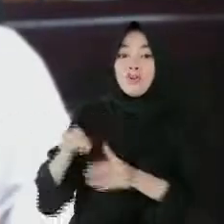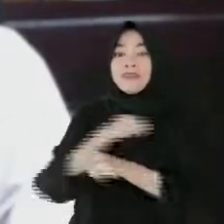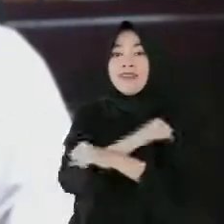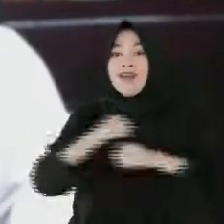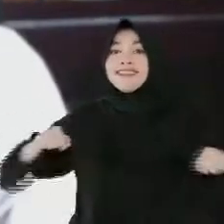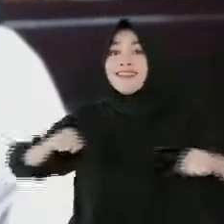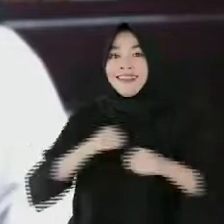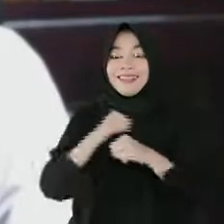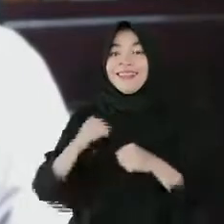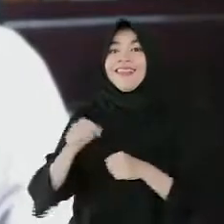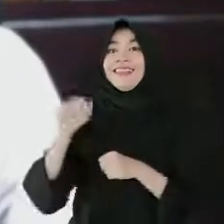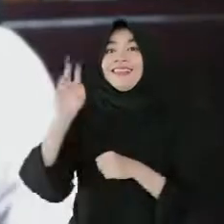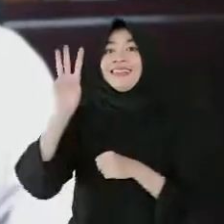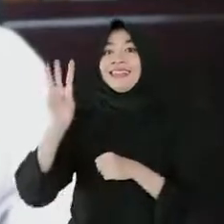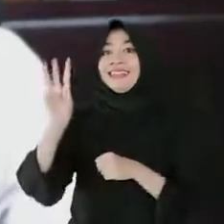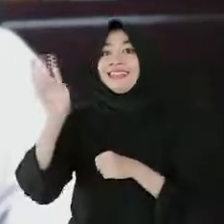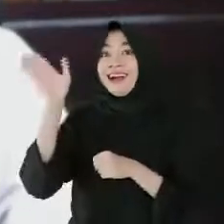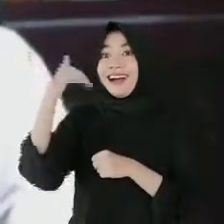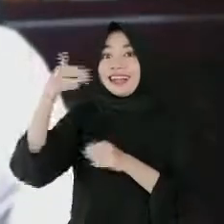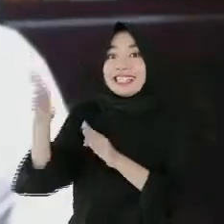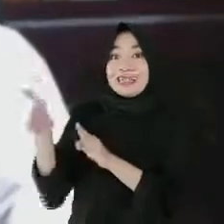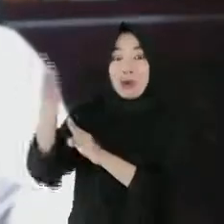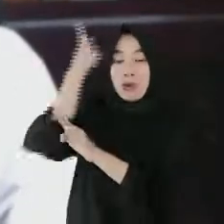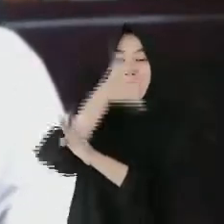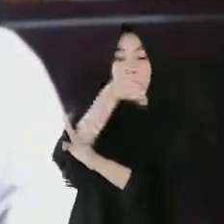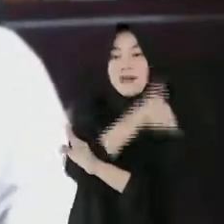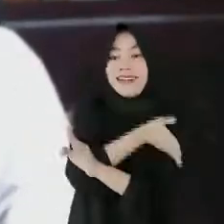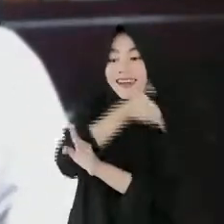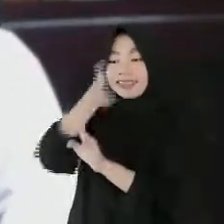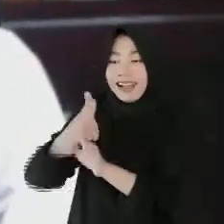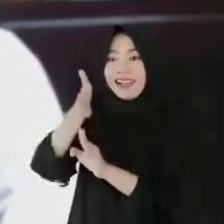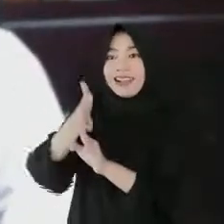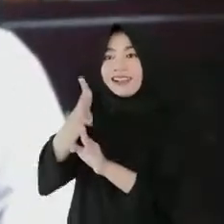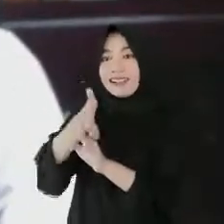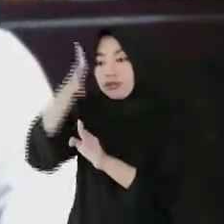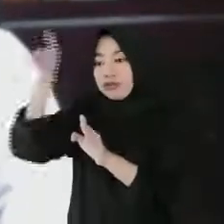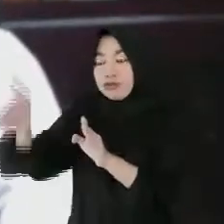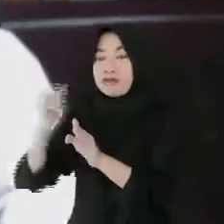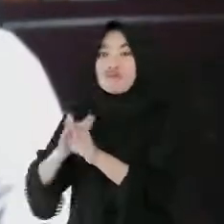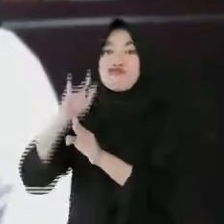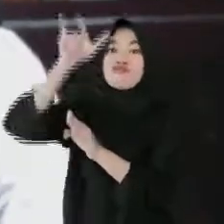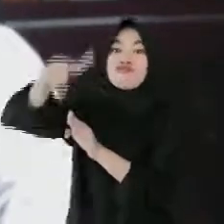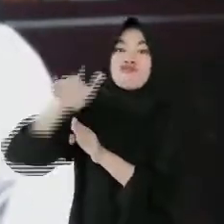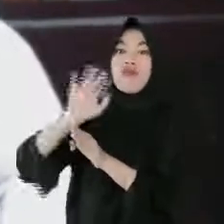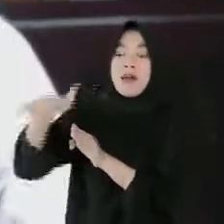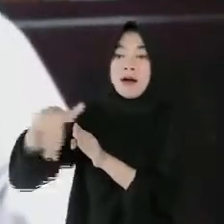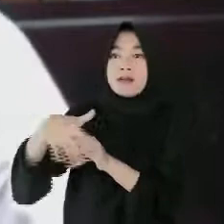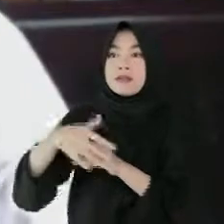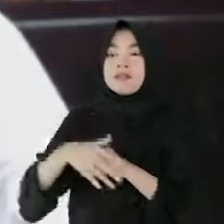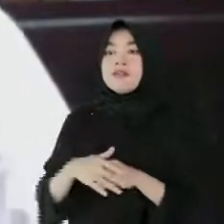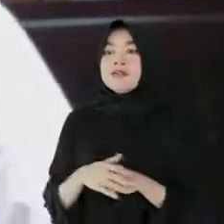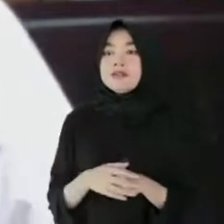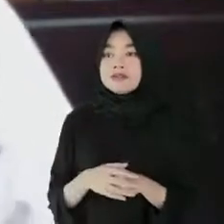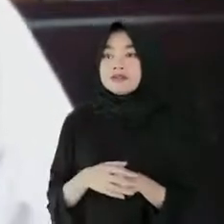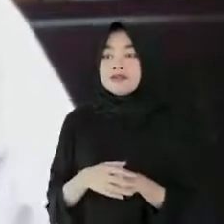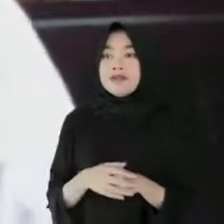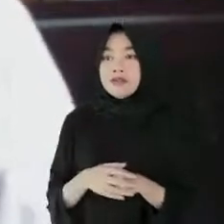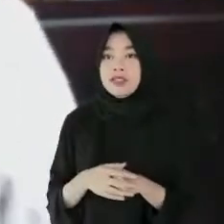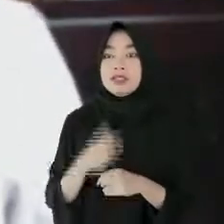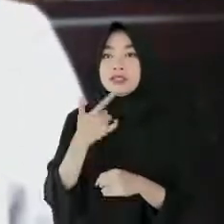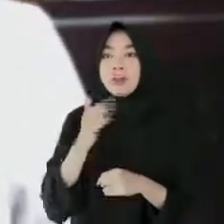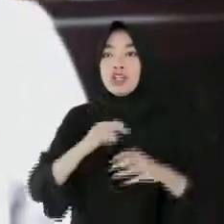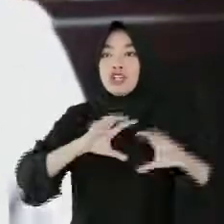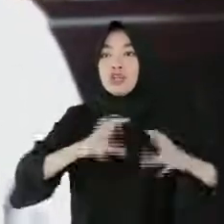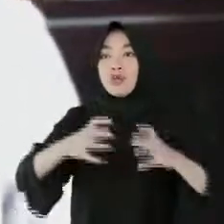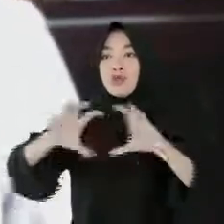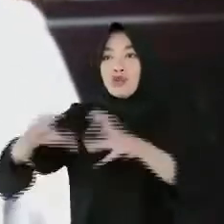datang hamil S3 pulang hapus tiga What's reverb enggak ada cerita kayak dulu punya demi solidaritas Kontingen